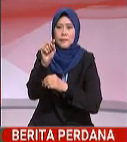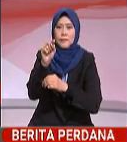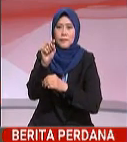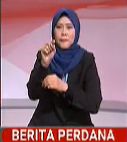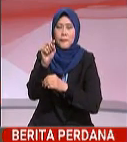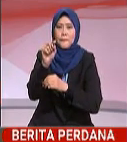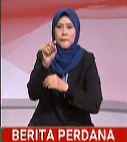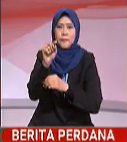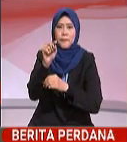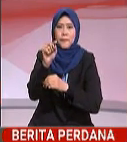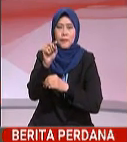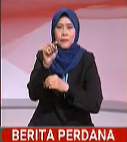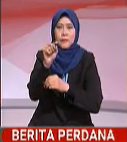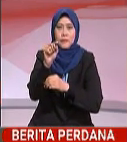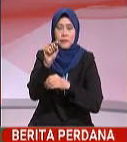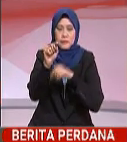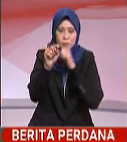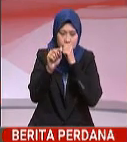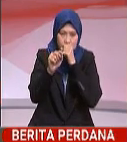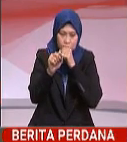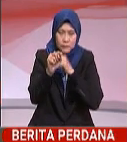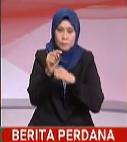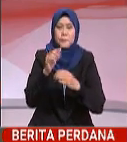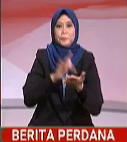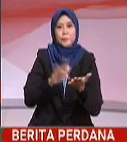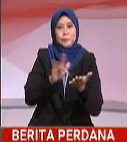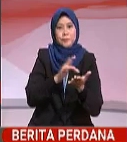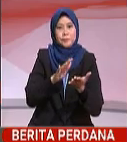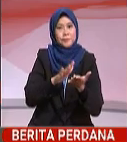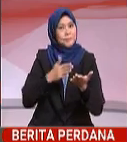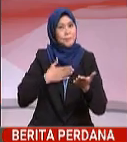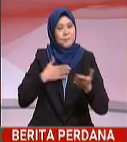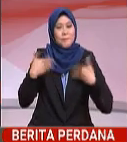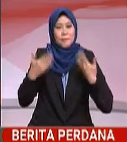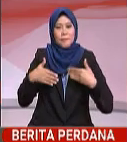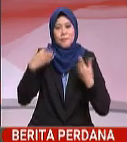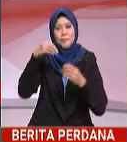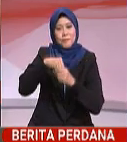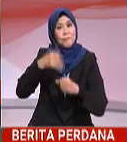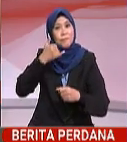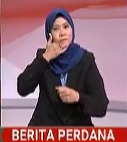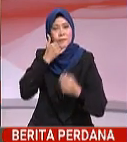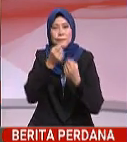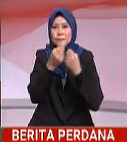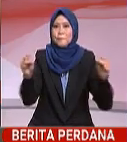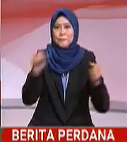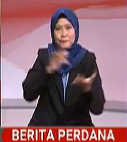nama ni aplikasi MySejahtera. Saya dah ada dalam phone saya ni.